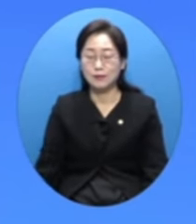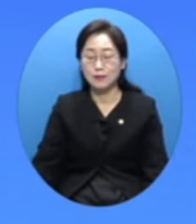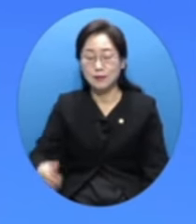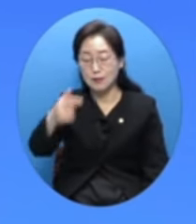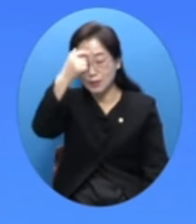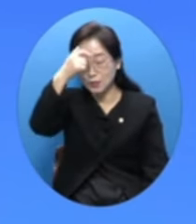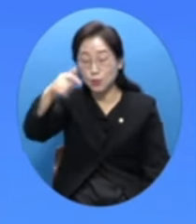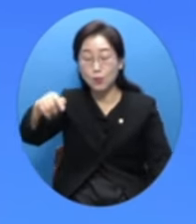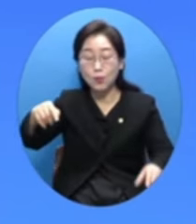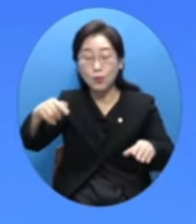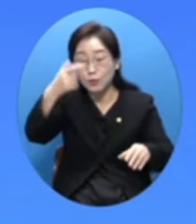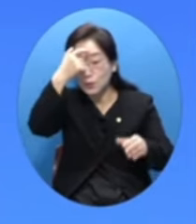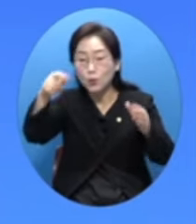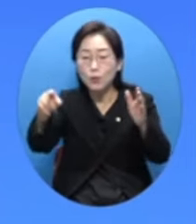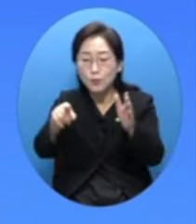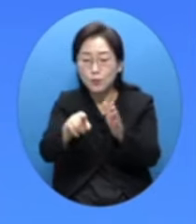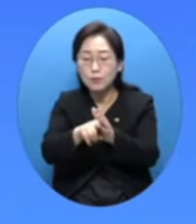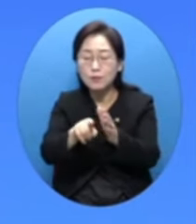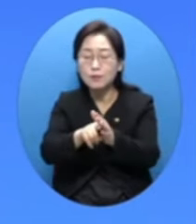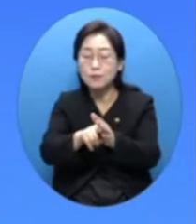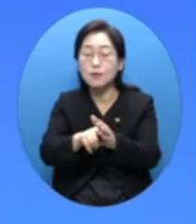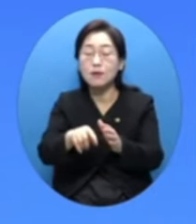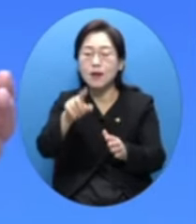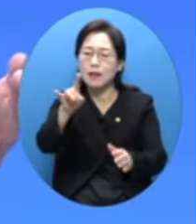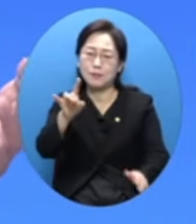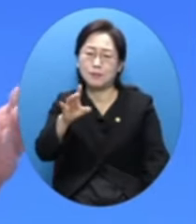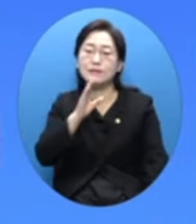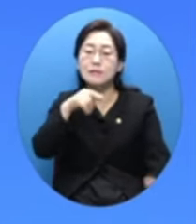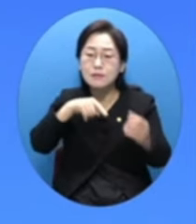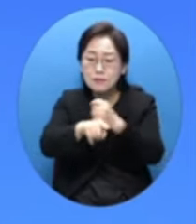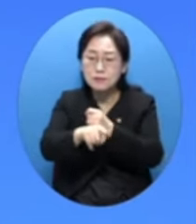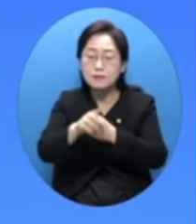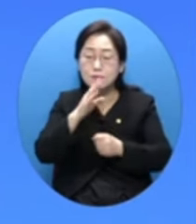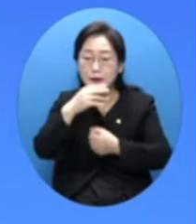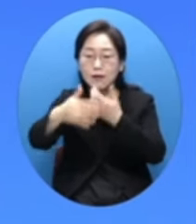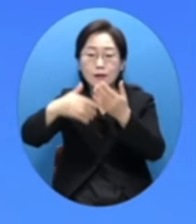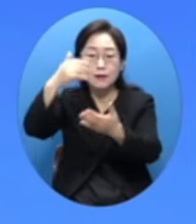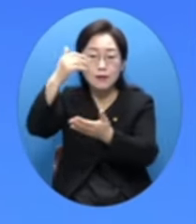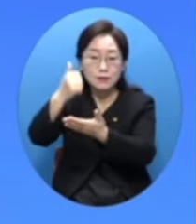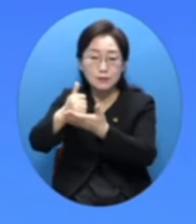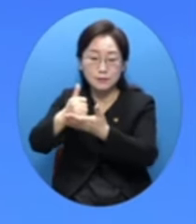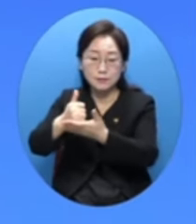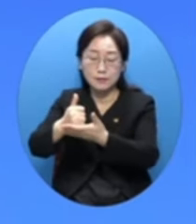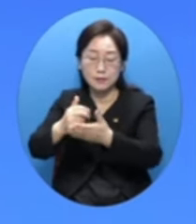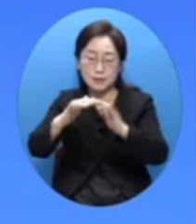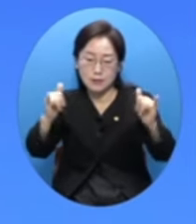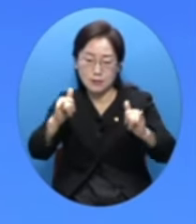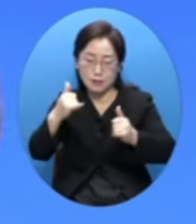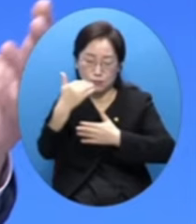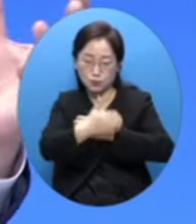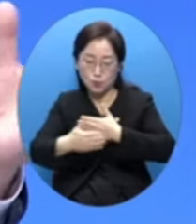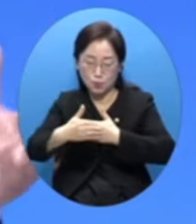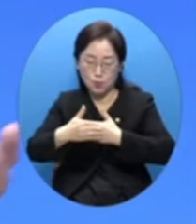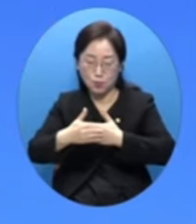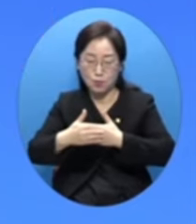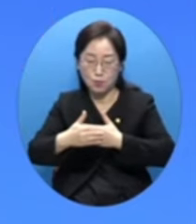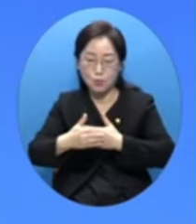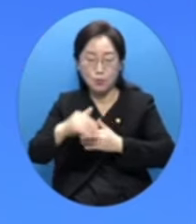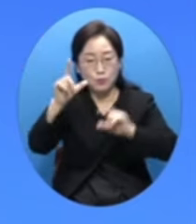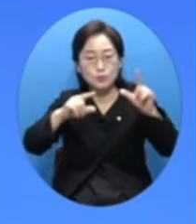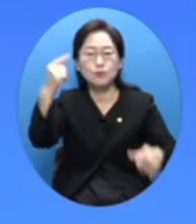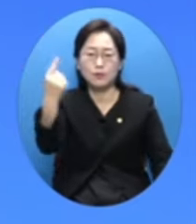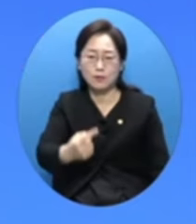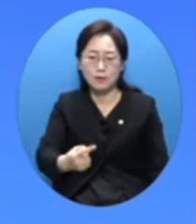기독교 위대한 진리입니다 하나님이신 예수님이 육신의 몸을 입고이 땅에 오셔서 우리의